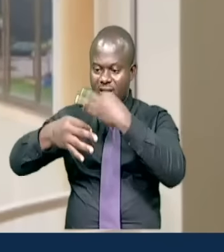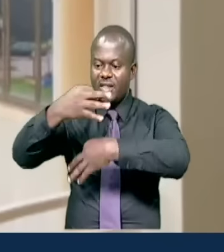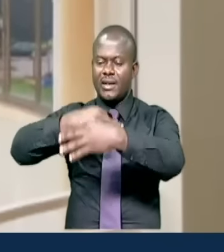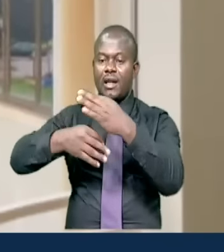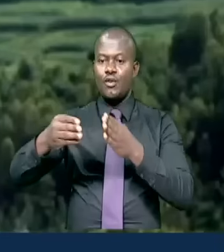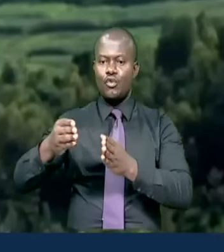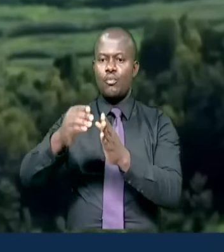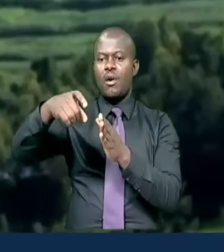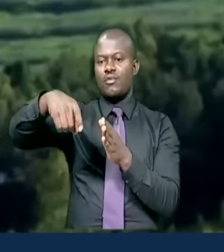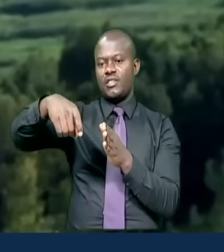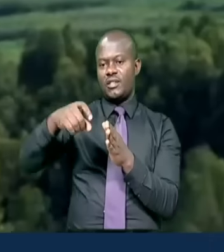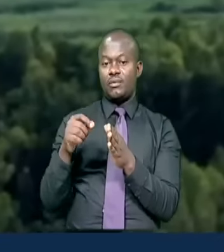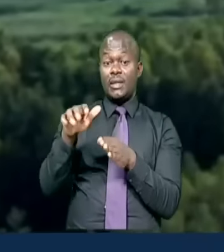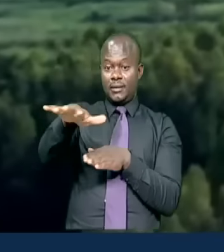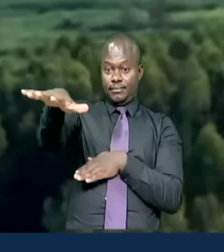urakenewe kuko